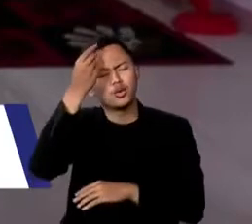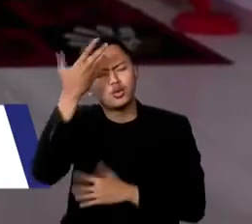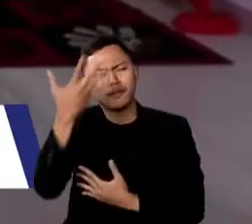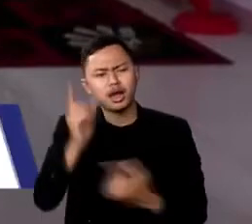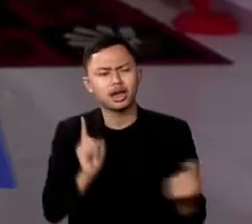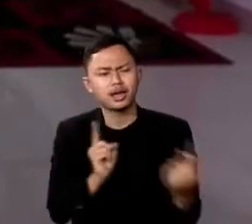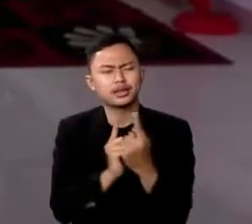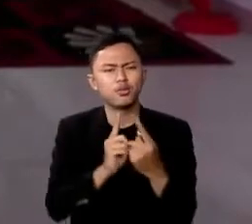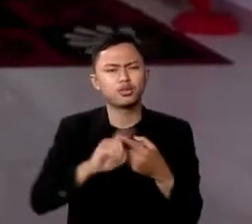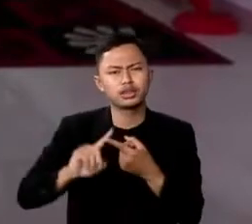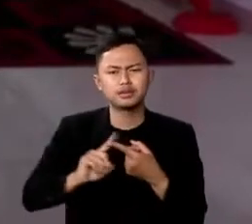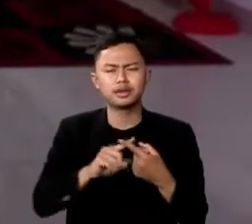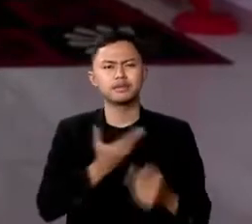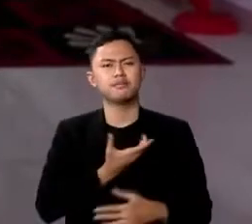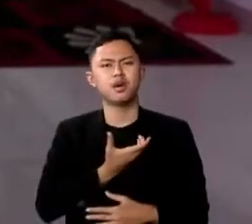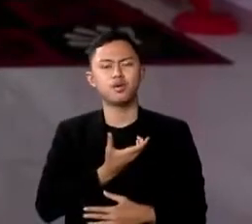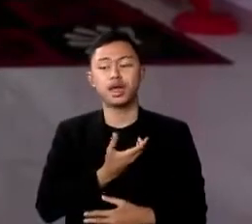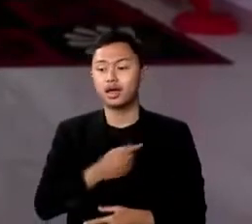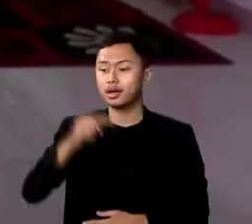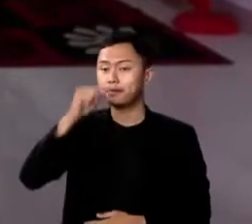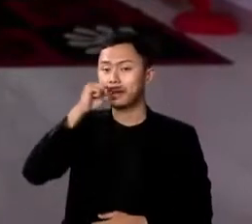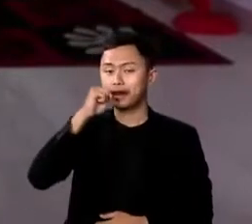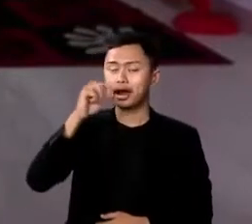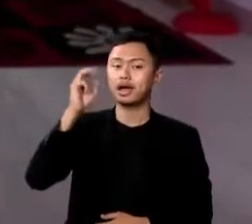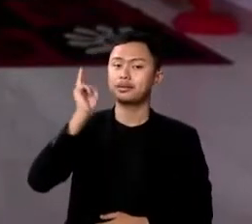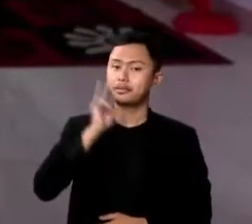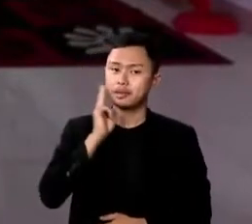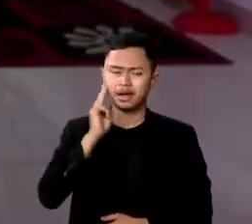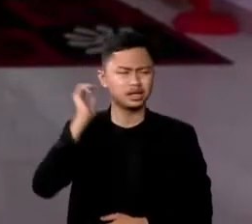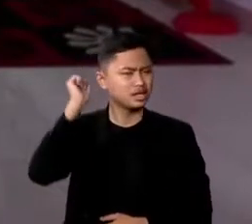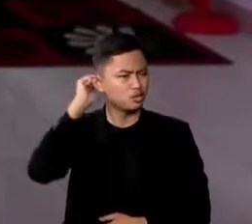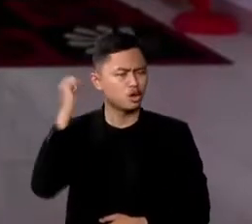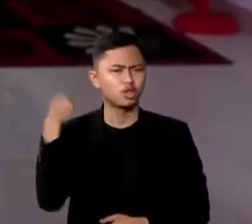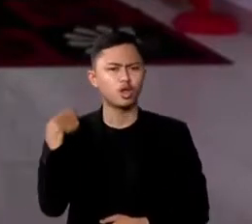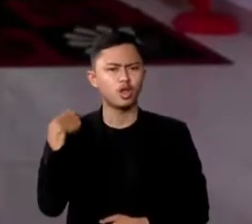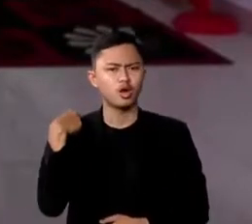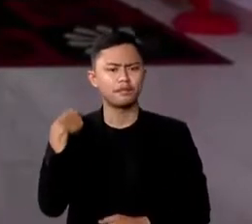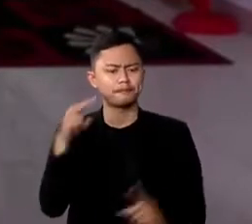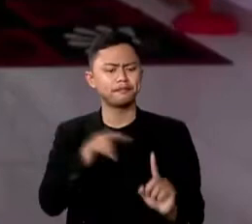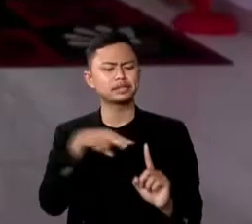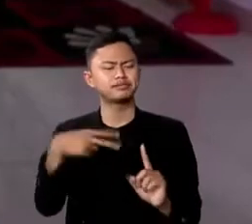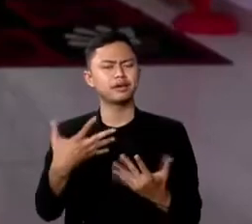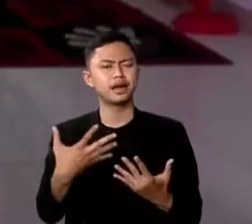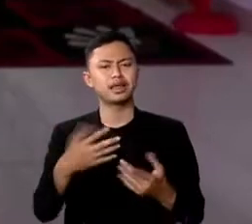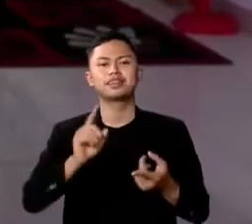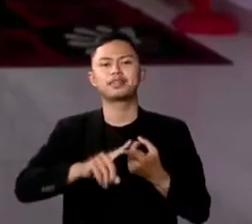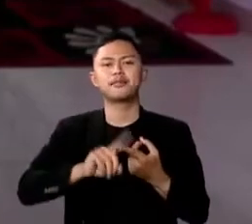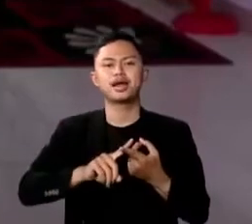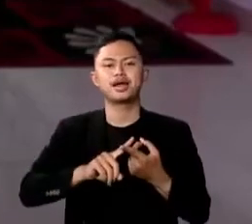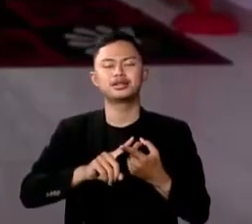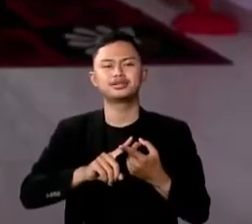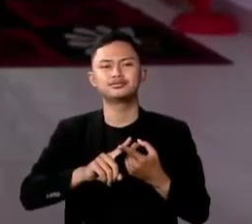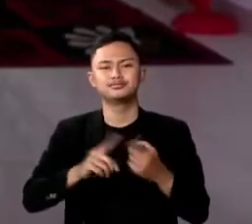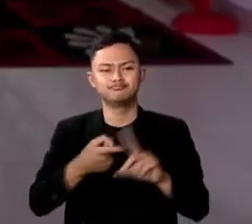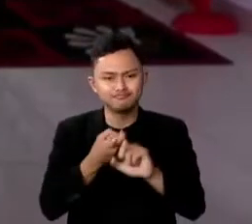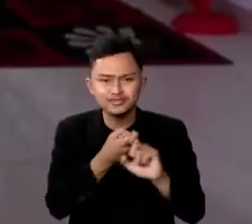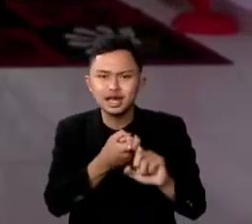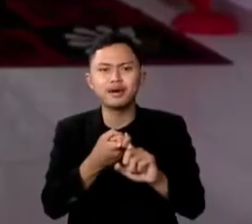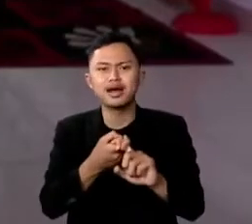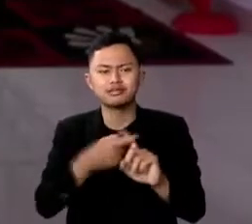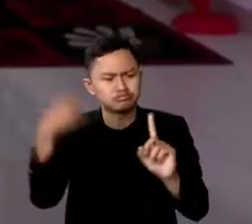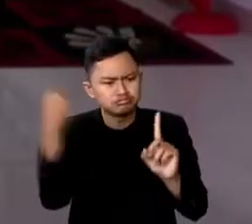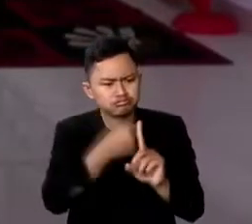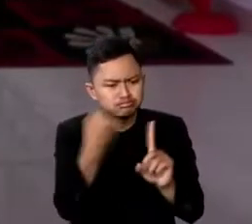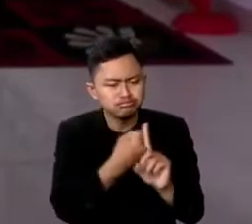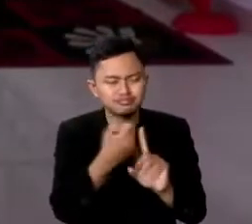ingin ketemu teman-temannya ya mohon ayah dan ibu memosisikan juga sebagai teman jadi penuh persahabatan tidak ada